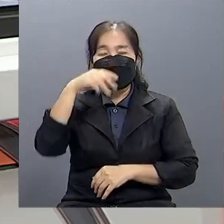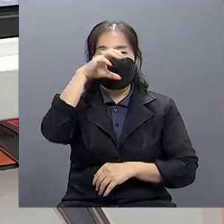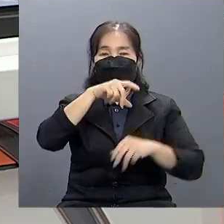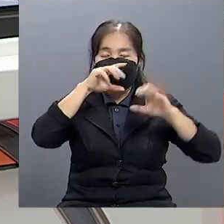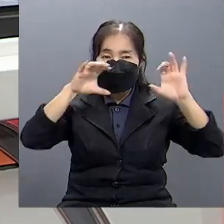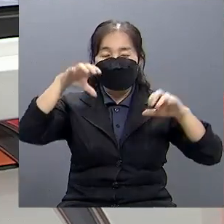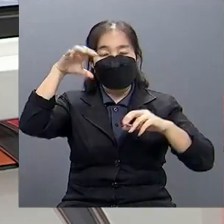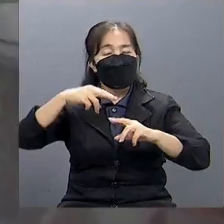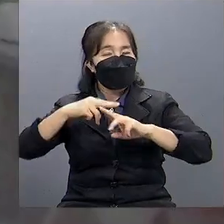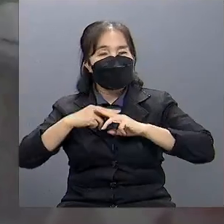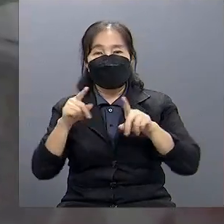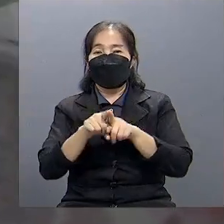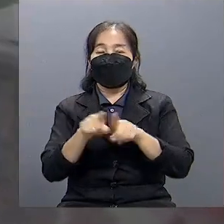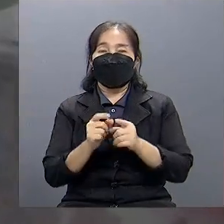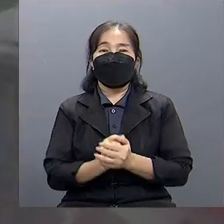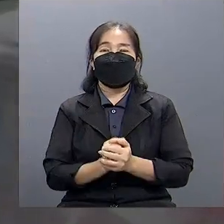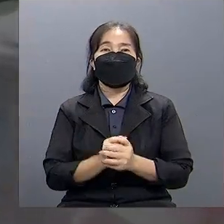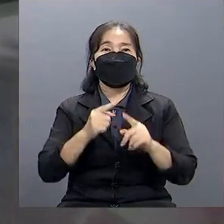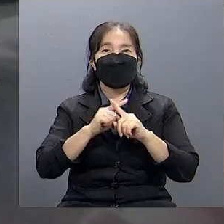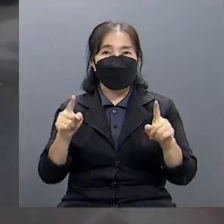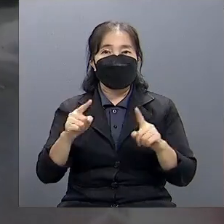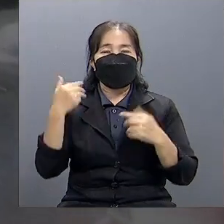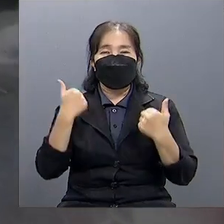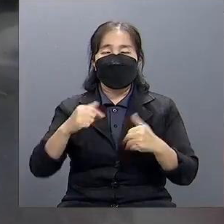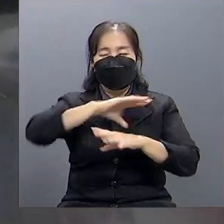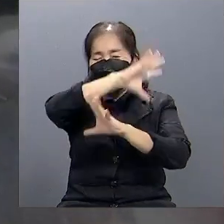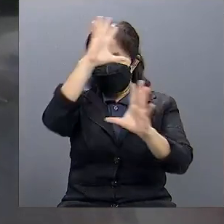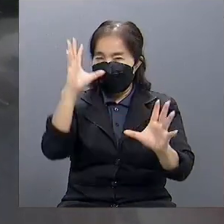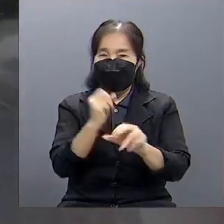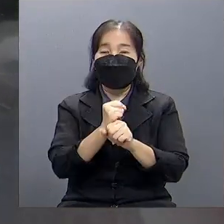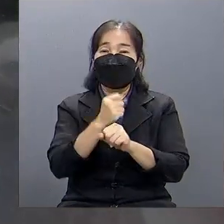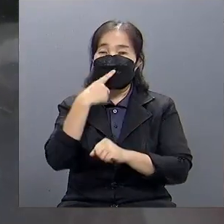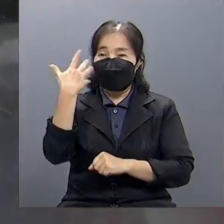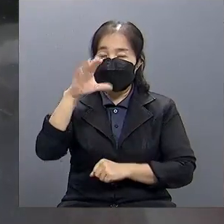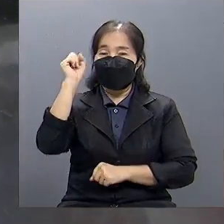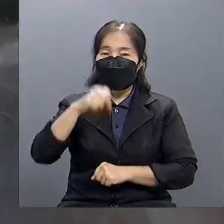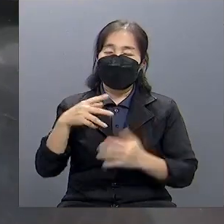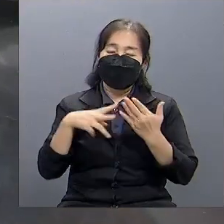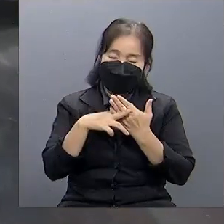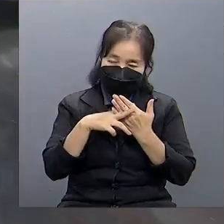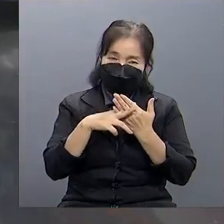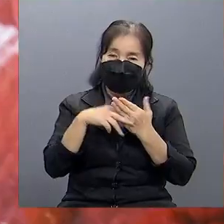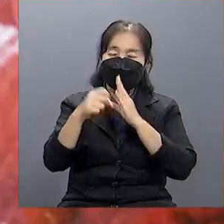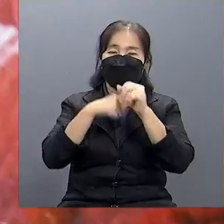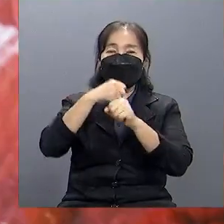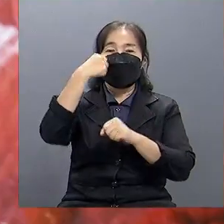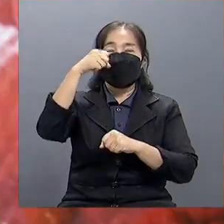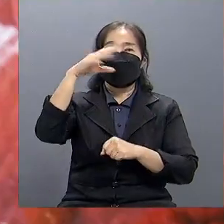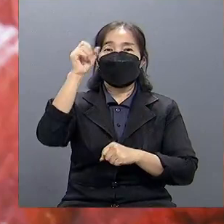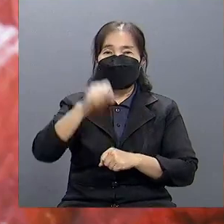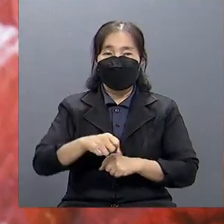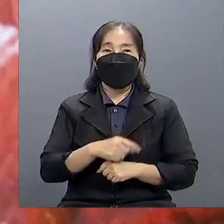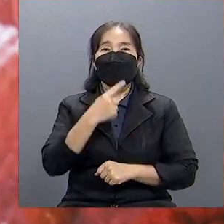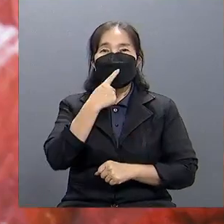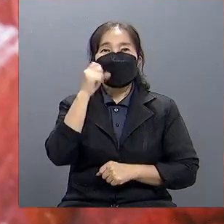าชนแต่คุณทิพย์ตะวันดัชนีภาพรวมเมื่อสักครู่นี้ก็บอกแล้วว่ามันชะงักงันมานานนับ10ปีนะคะ ถูกต้องค่ะโดยเฉพาะในช่วง2ปี